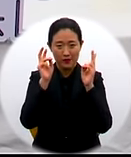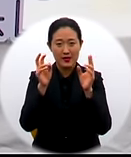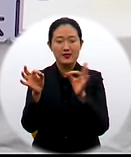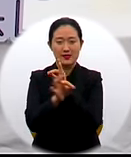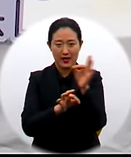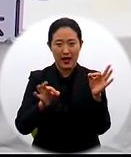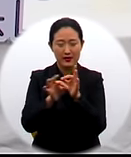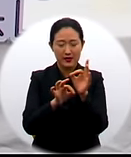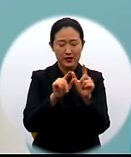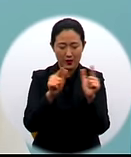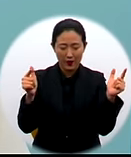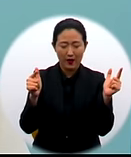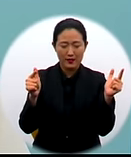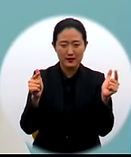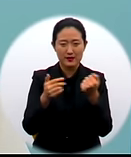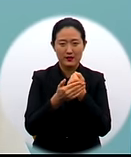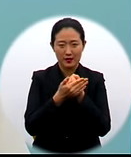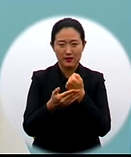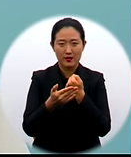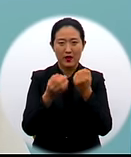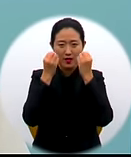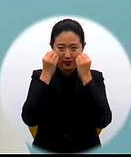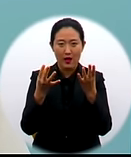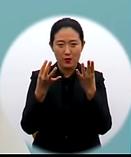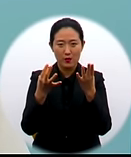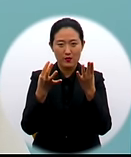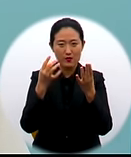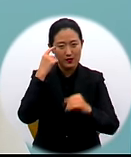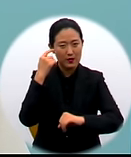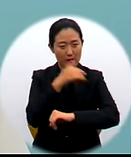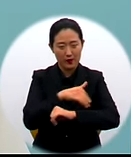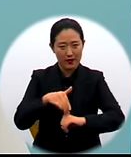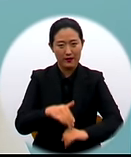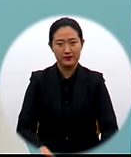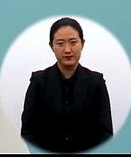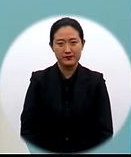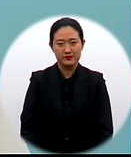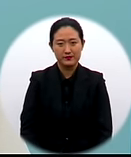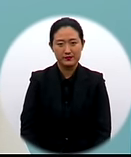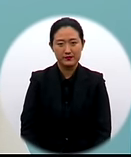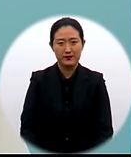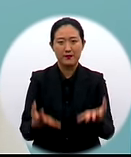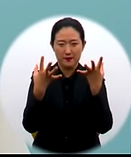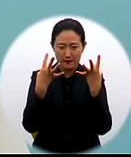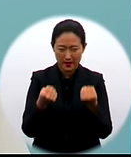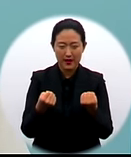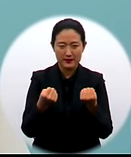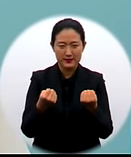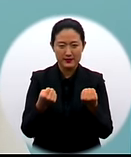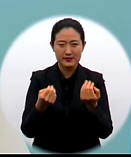이렇게 기업들이 시장이 다이나믹해지기 때문에 훨씬 더 적극적으로 새로운 시도들을 할수 있게 되죠.